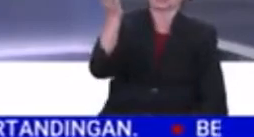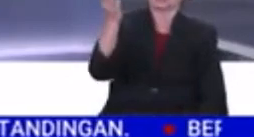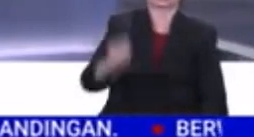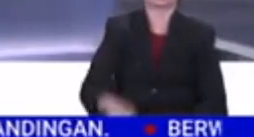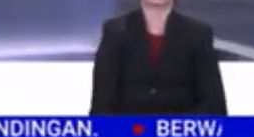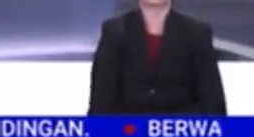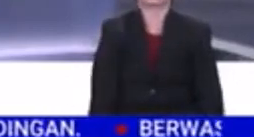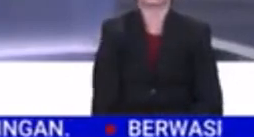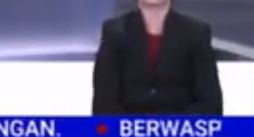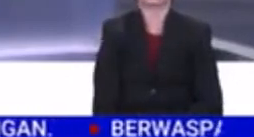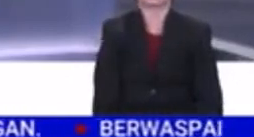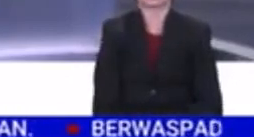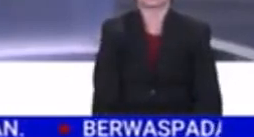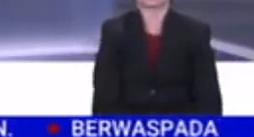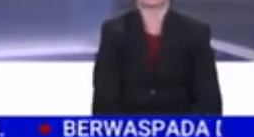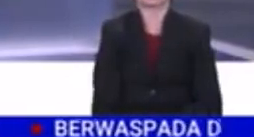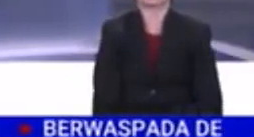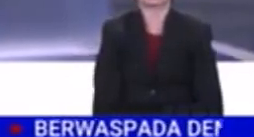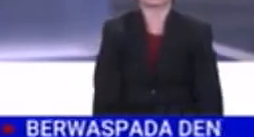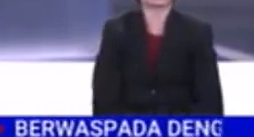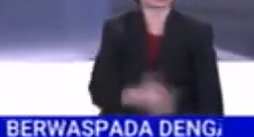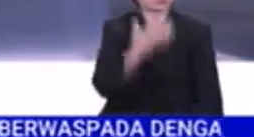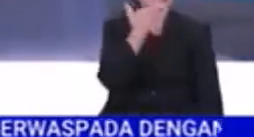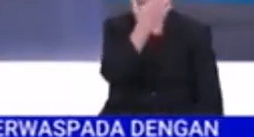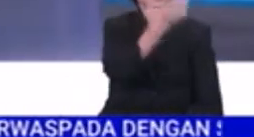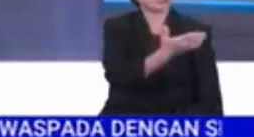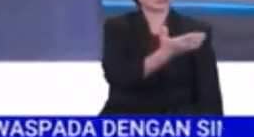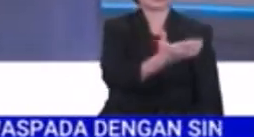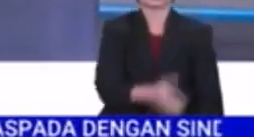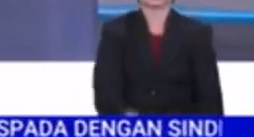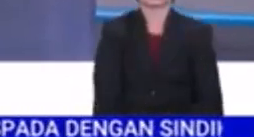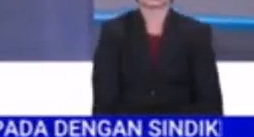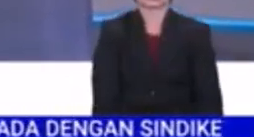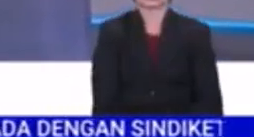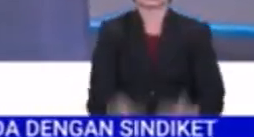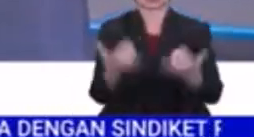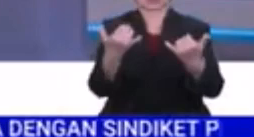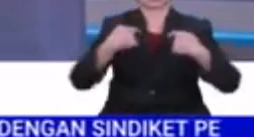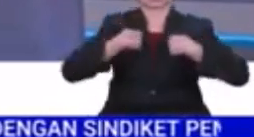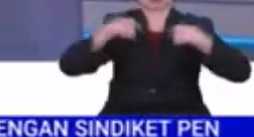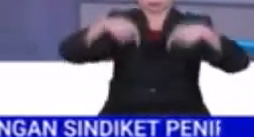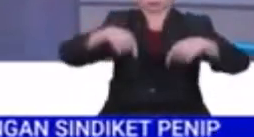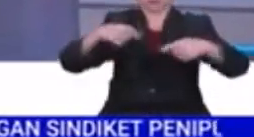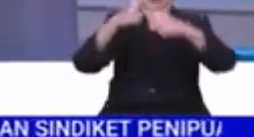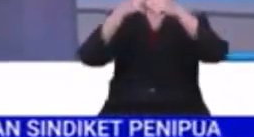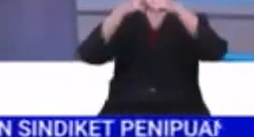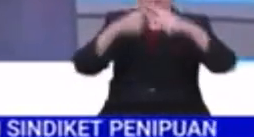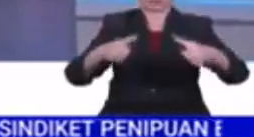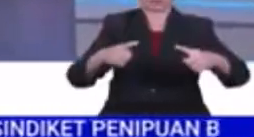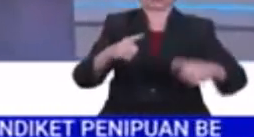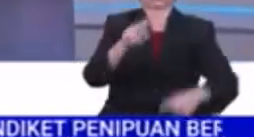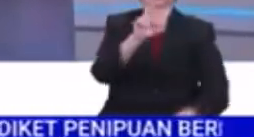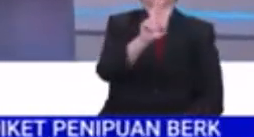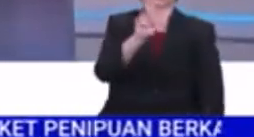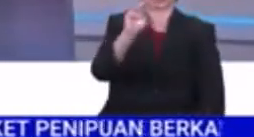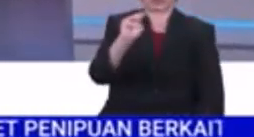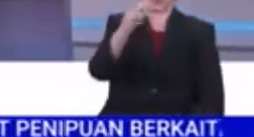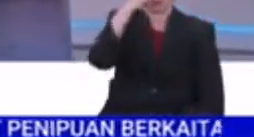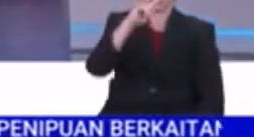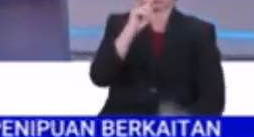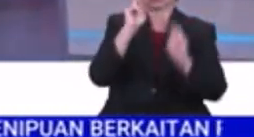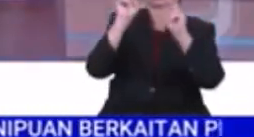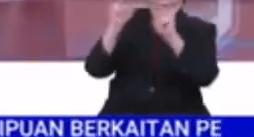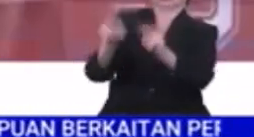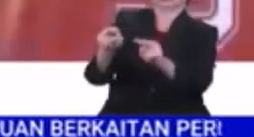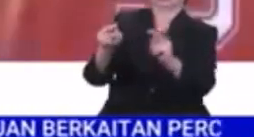silakan di Bekasi hatikan Ayyubi angkasapuri sekarang saya berada di dewan Chung qusyairi istimewa bagi